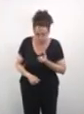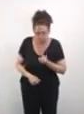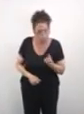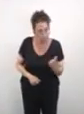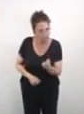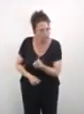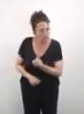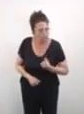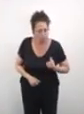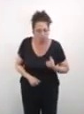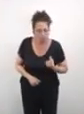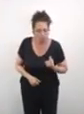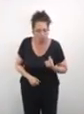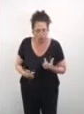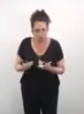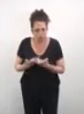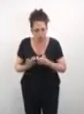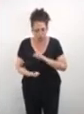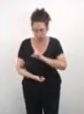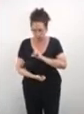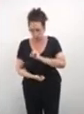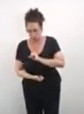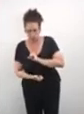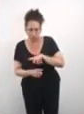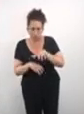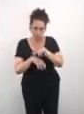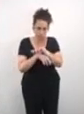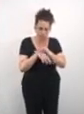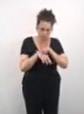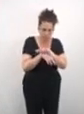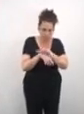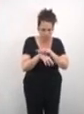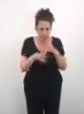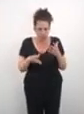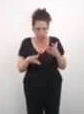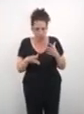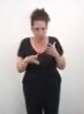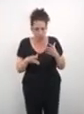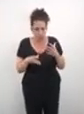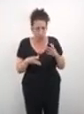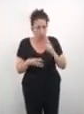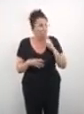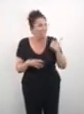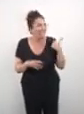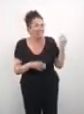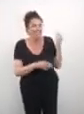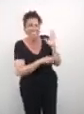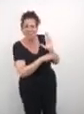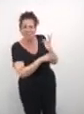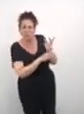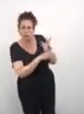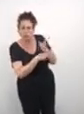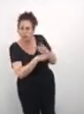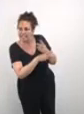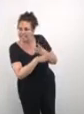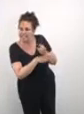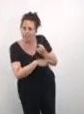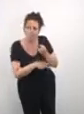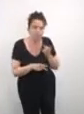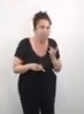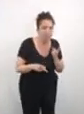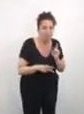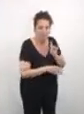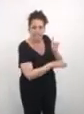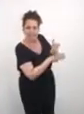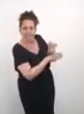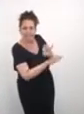acteurs, et notamment la police et la préfecture. Ce sont les outils qui vous ont été présentés. Personne ne les a critiqués. Je pense que dans quelques instants,